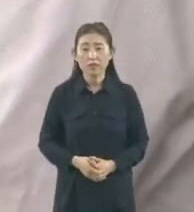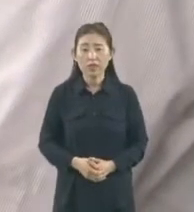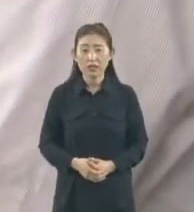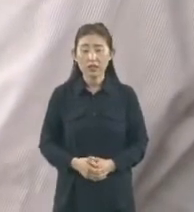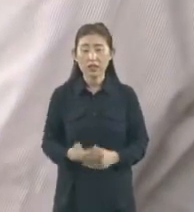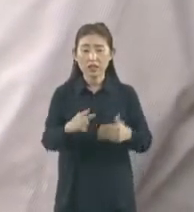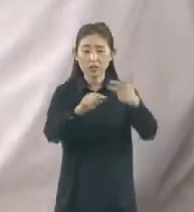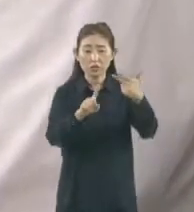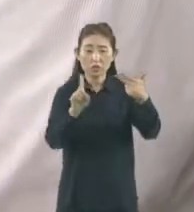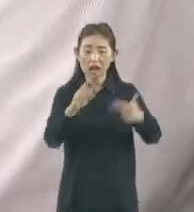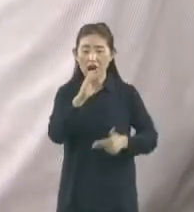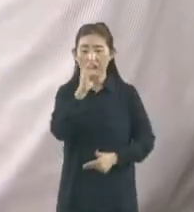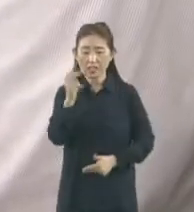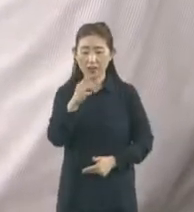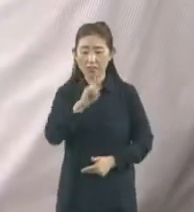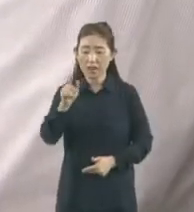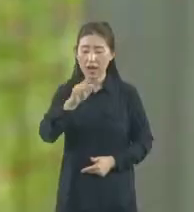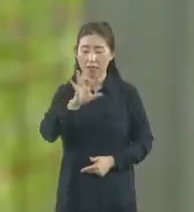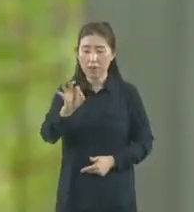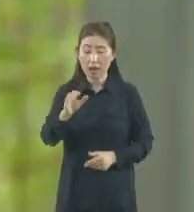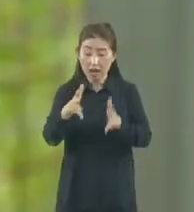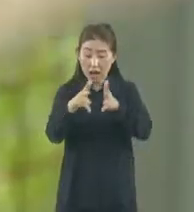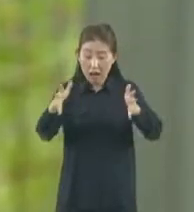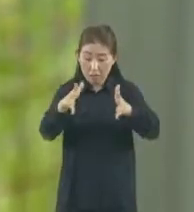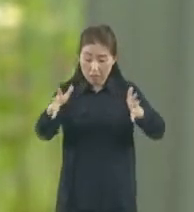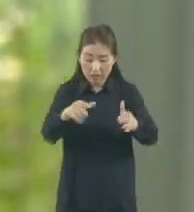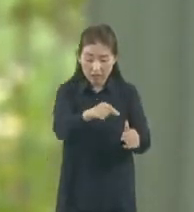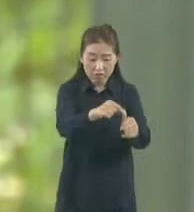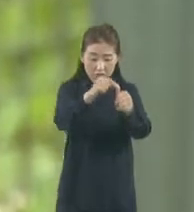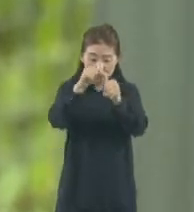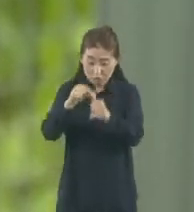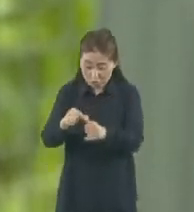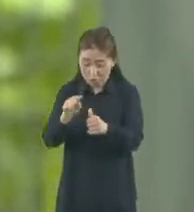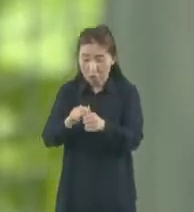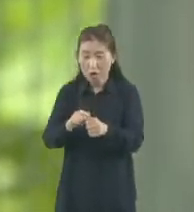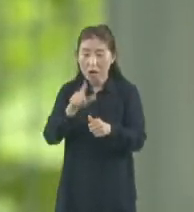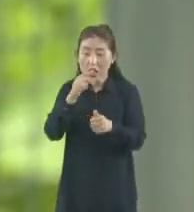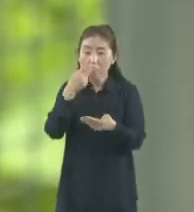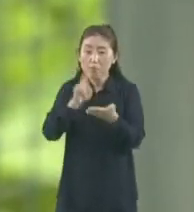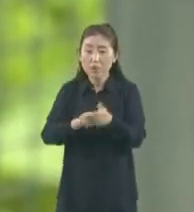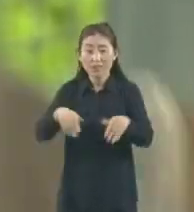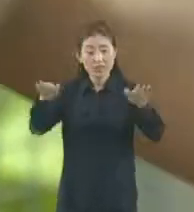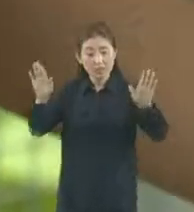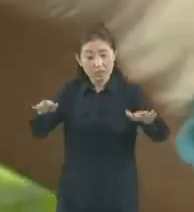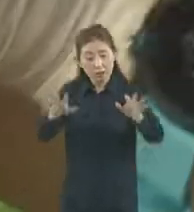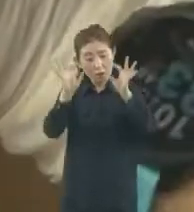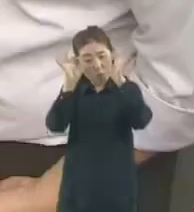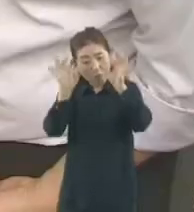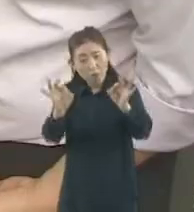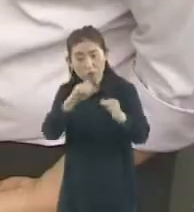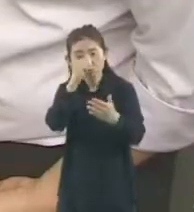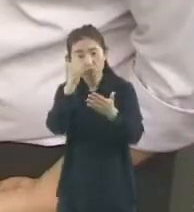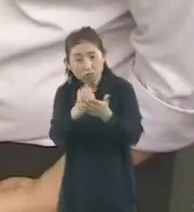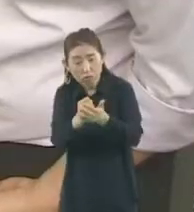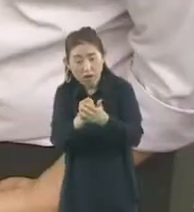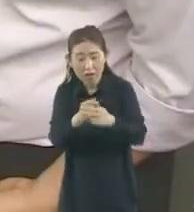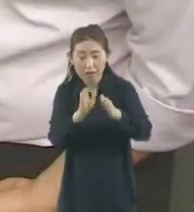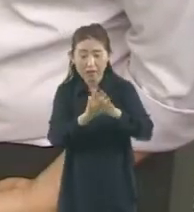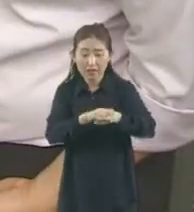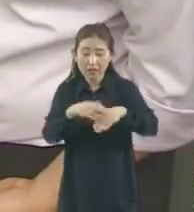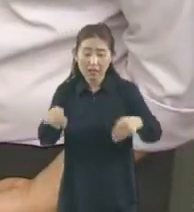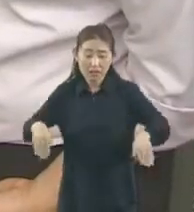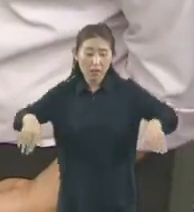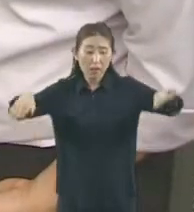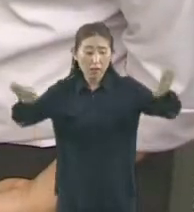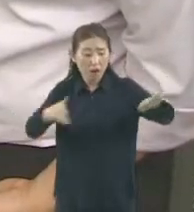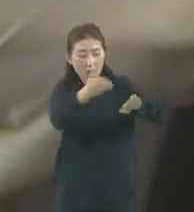지난 1일 아산시 배방읍 에 한 아파트 단지에서 구조된 비둘기 입니다 완드 파산 이상한 점이 없지만 날개를 편 2 절반